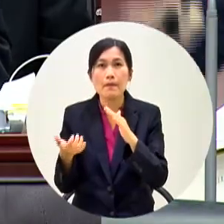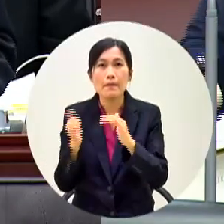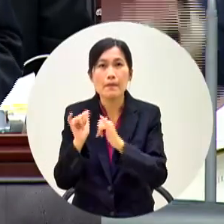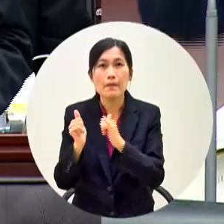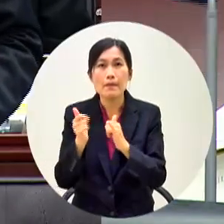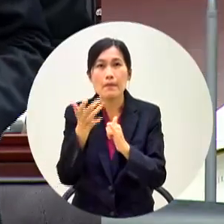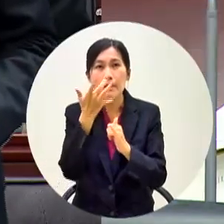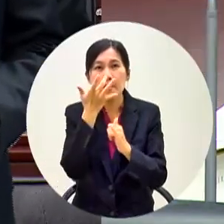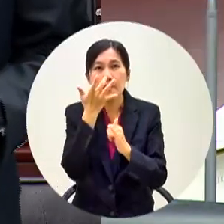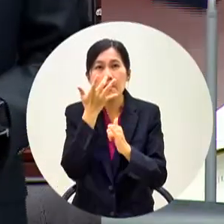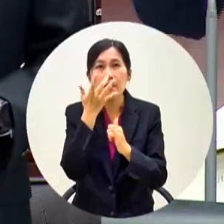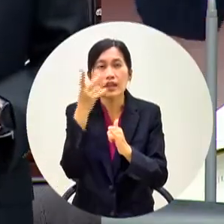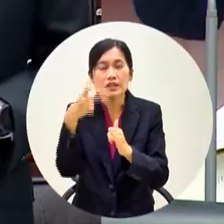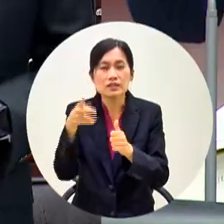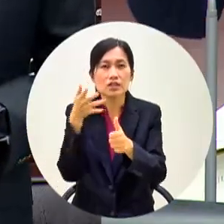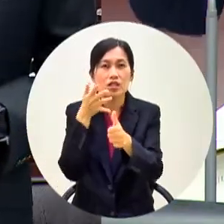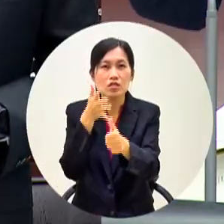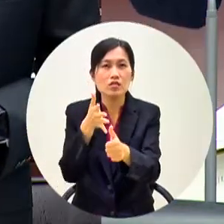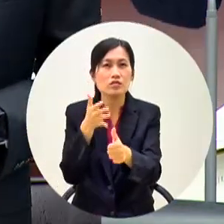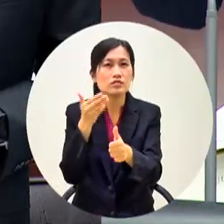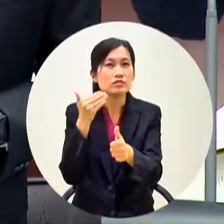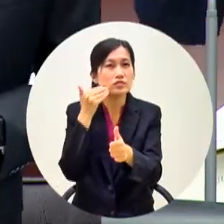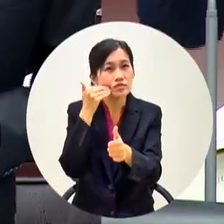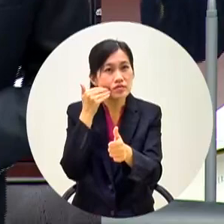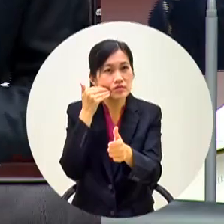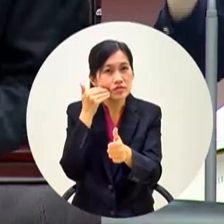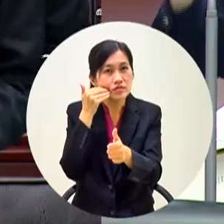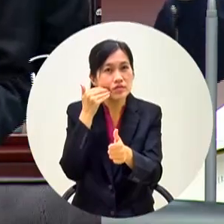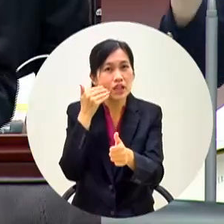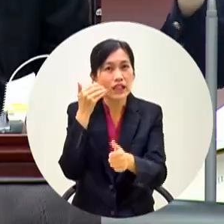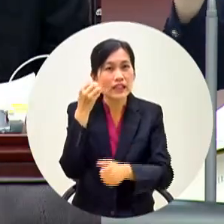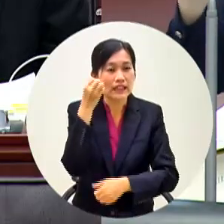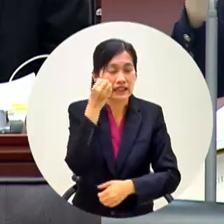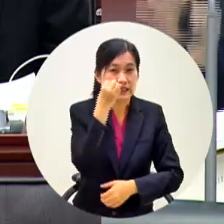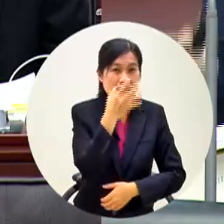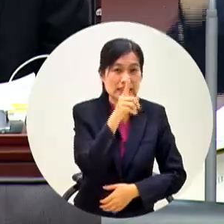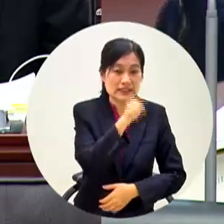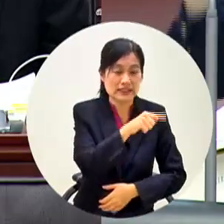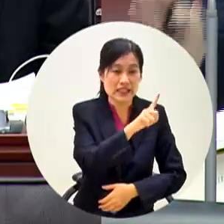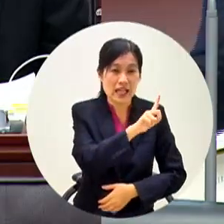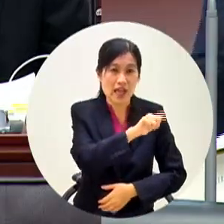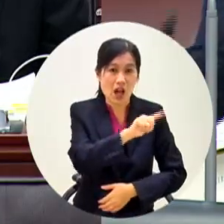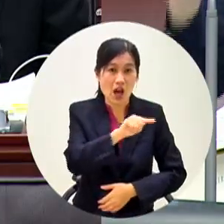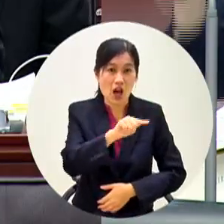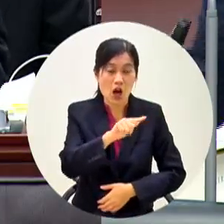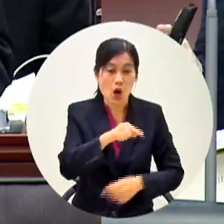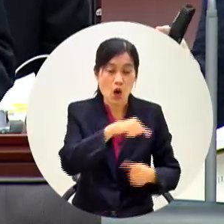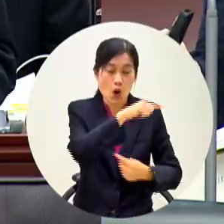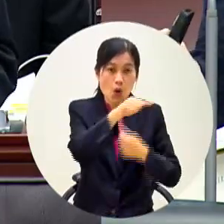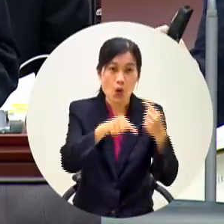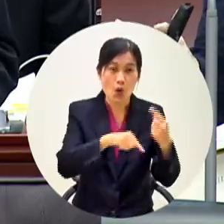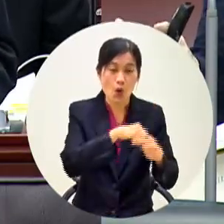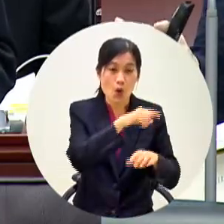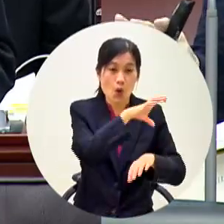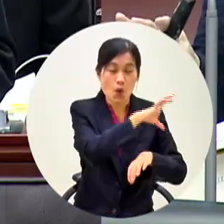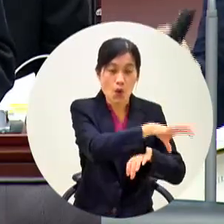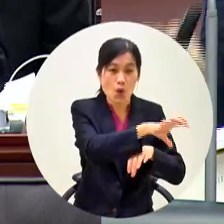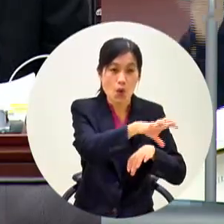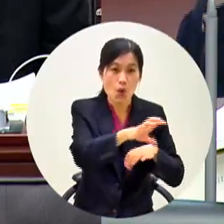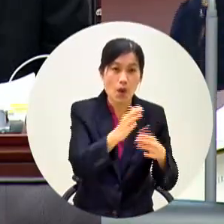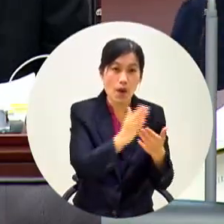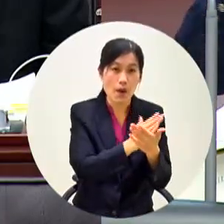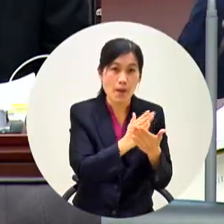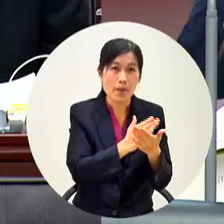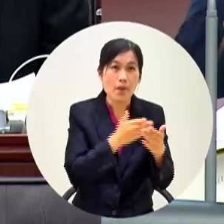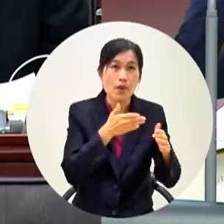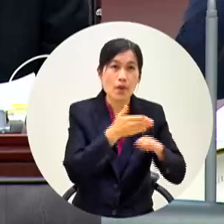次，就是说，如果新材料循环经济园区的环评没有过。 那